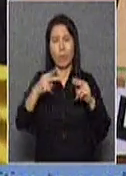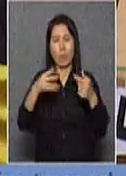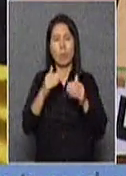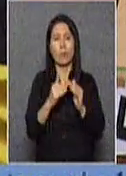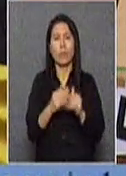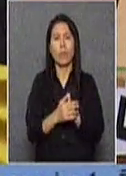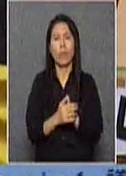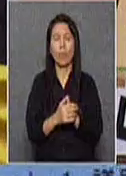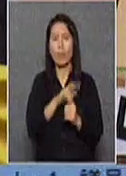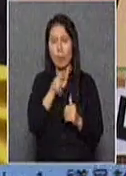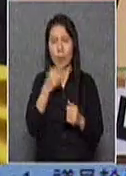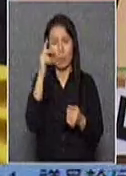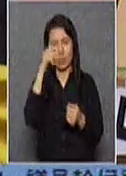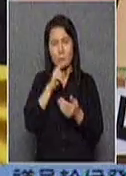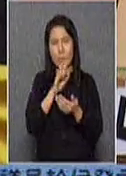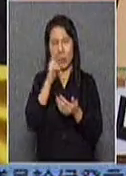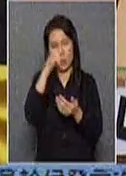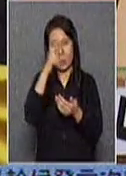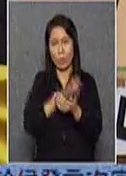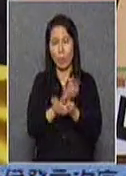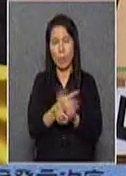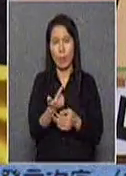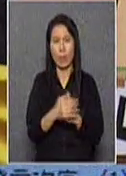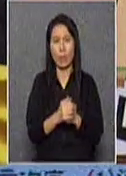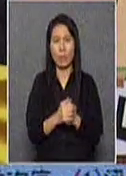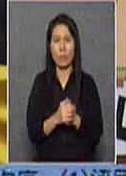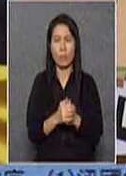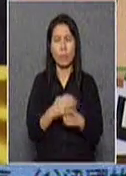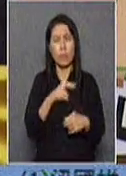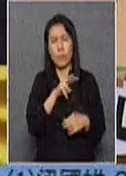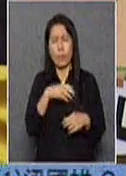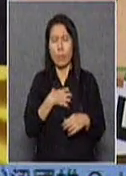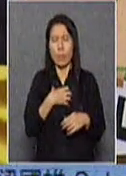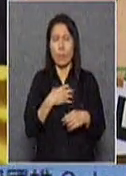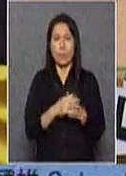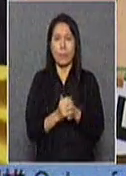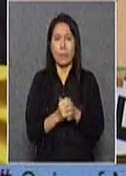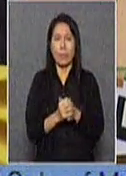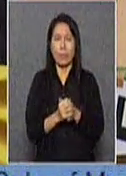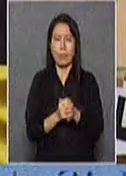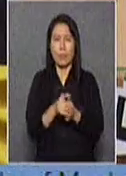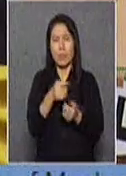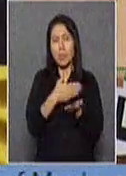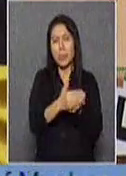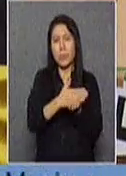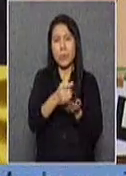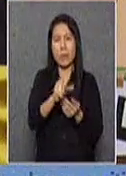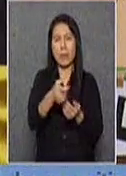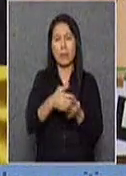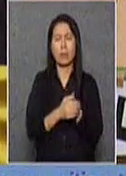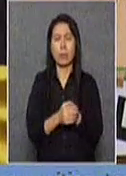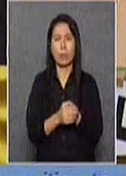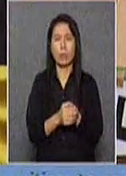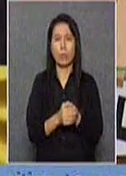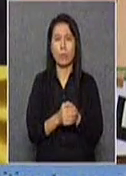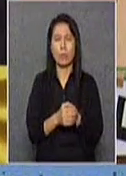你睇到佢多次嘅問題呢，即係令人覺得你撥款俾佢呢，你呢個嘅即